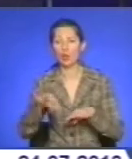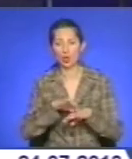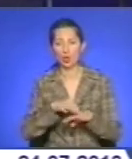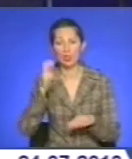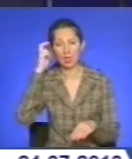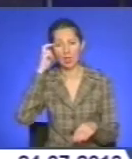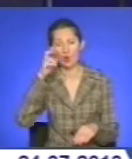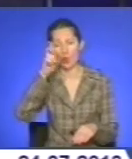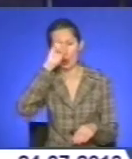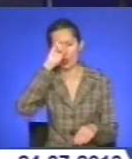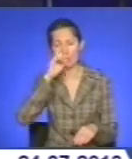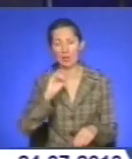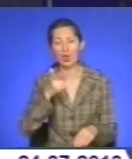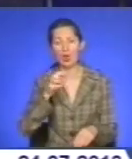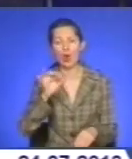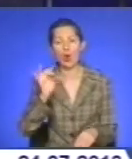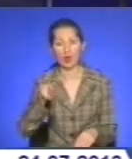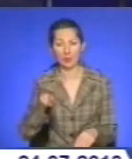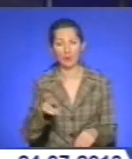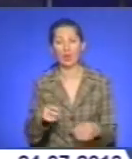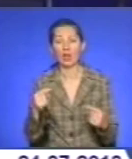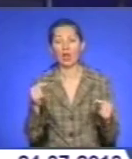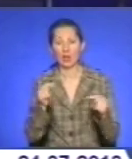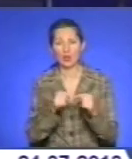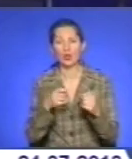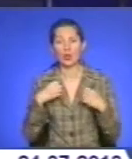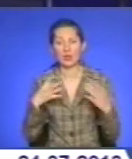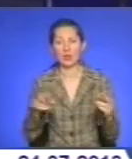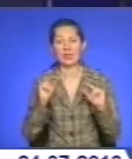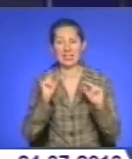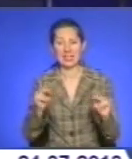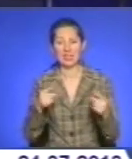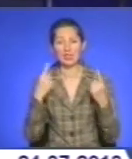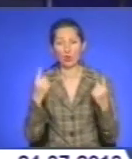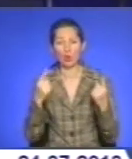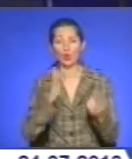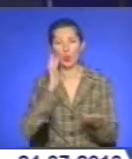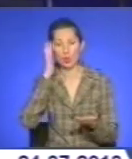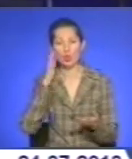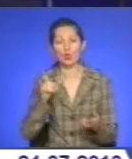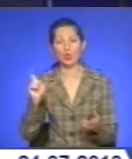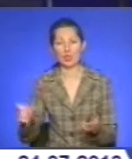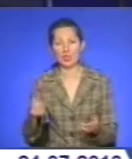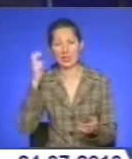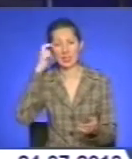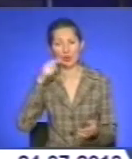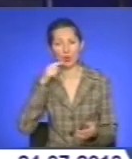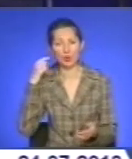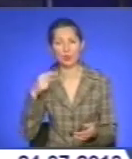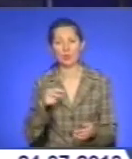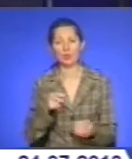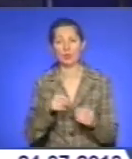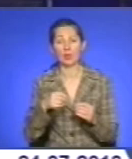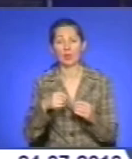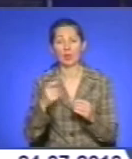княгині. Встановлене свято на честь видатної політичної діячки Київської Русі X століття. Більше про це свято у